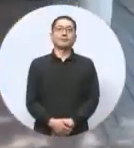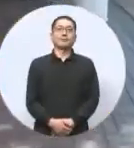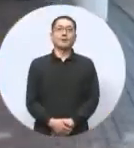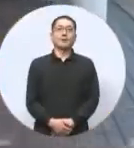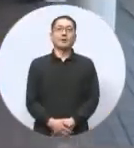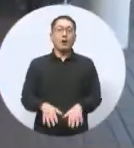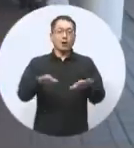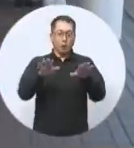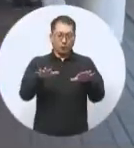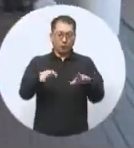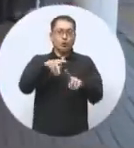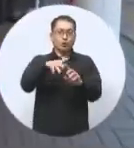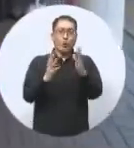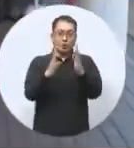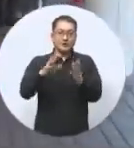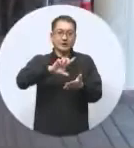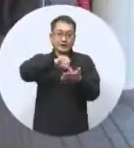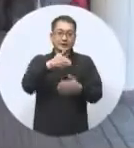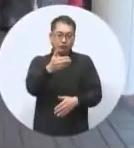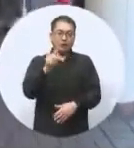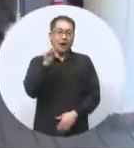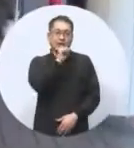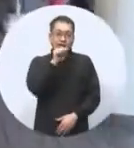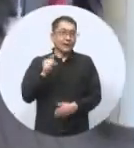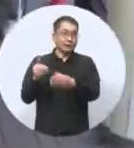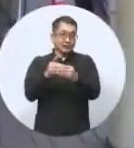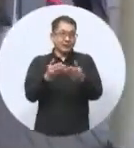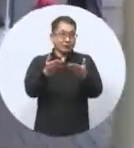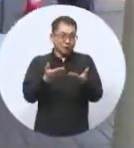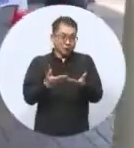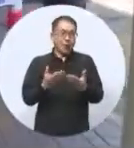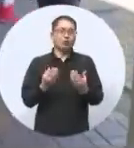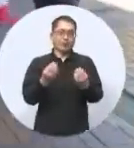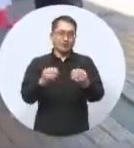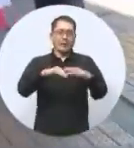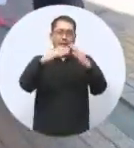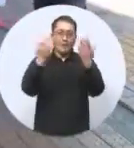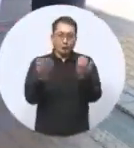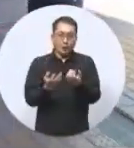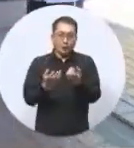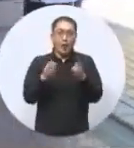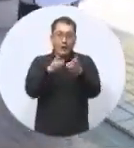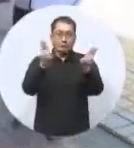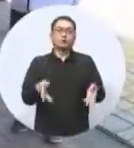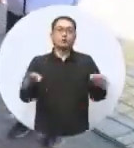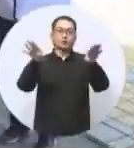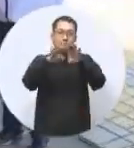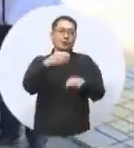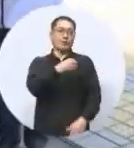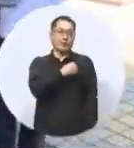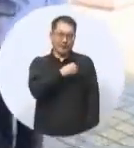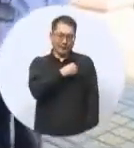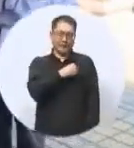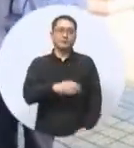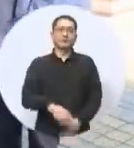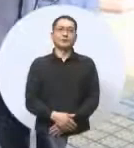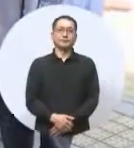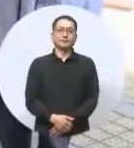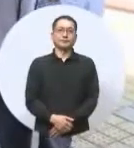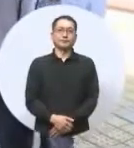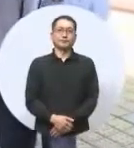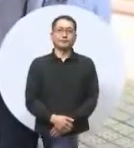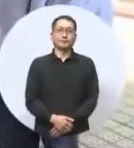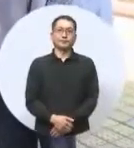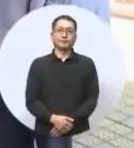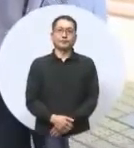今回この松林地区を案内してくださるのは、おなじみまるごと博物館の会の皆さんです。 こんにちは。 こんに